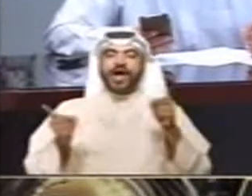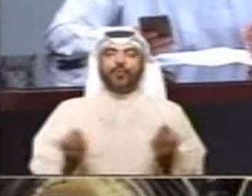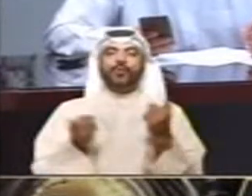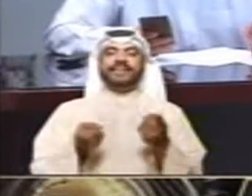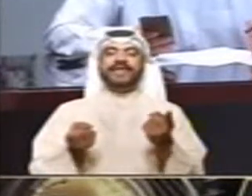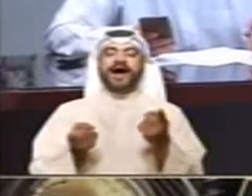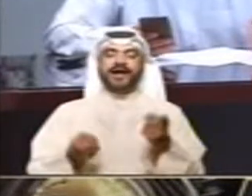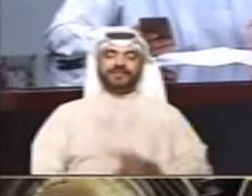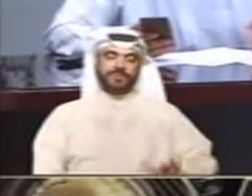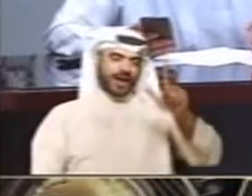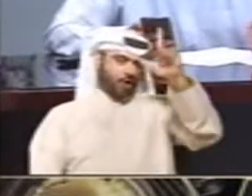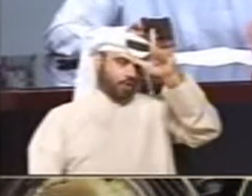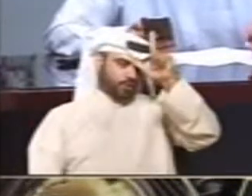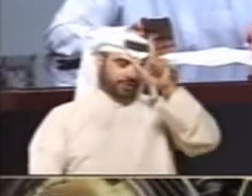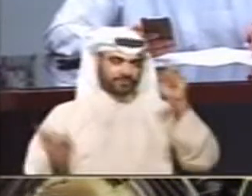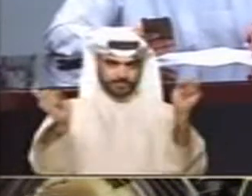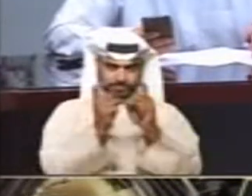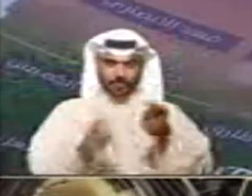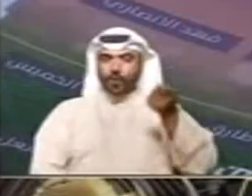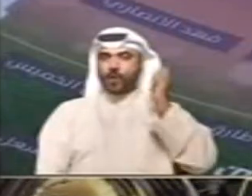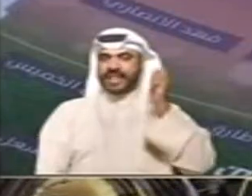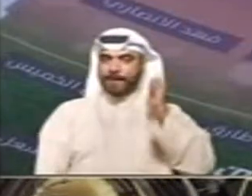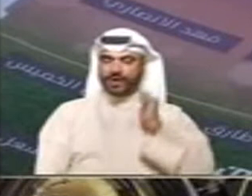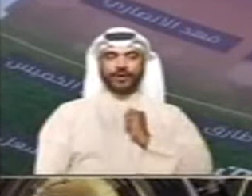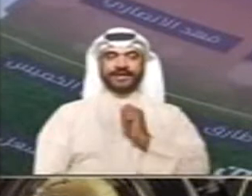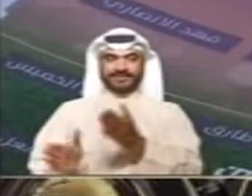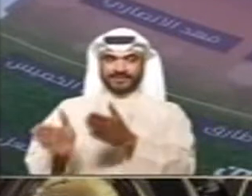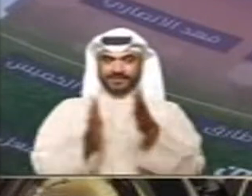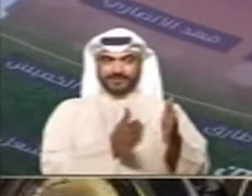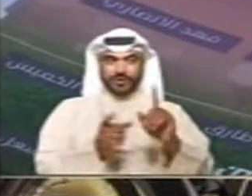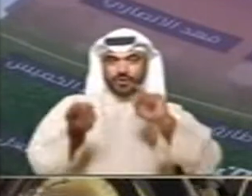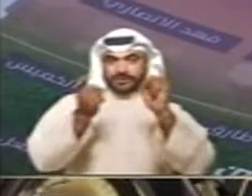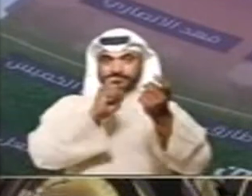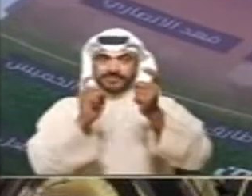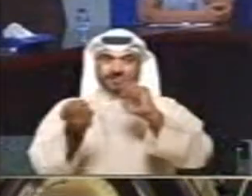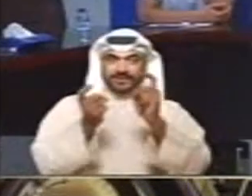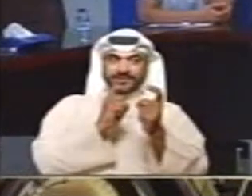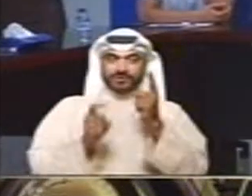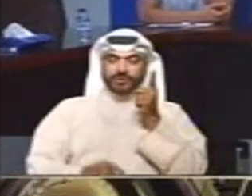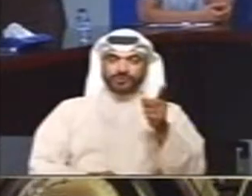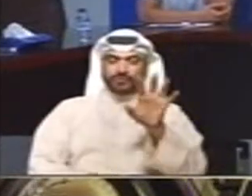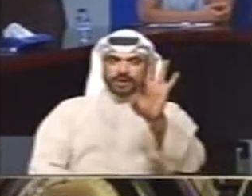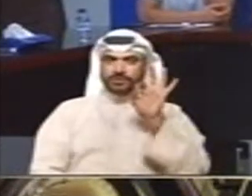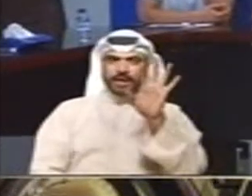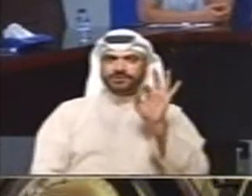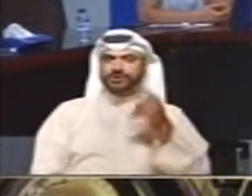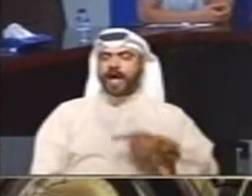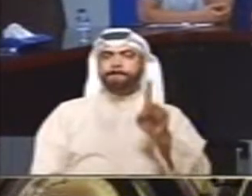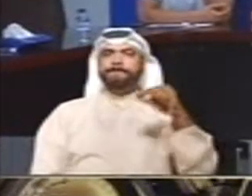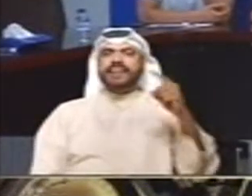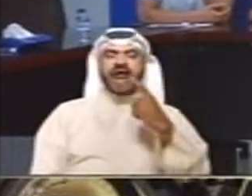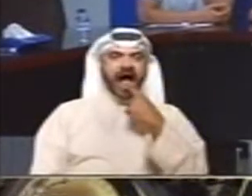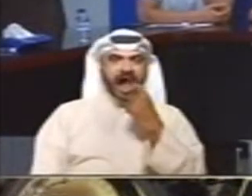الوديتين للأزرق أمام الكاميرون والأردن، وتكاد تكون أبرز الأسماء الغائبة بدر المطوع ومساعد